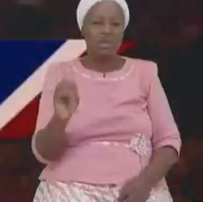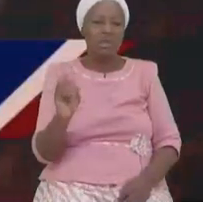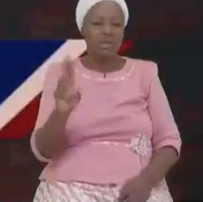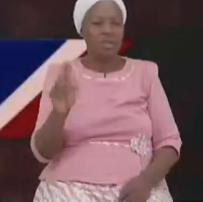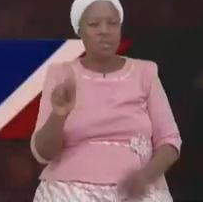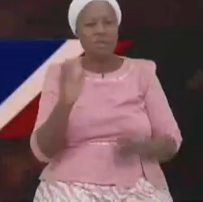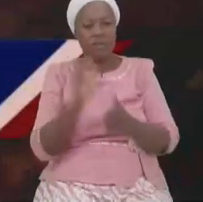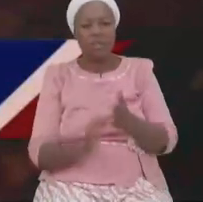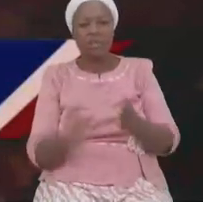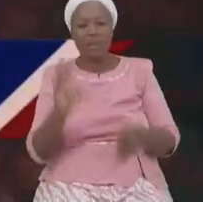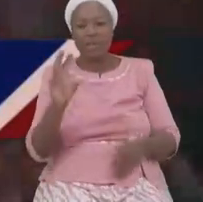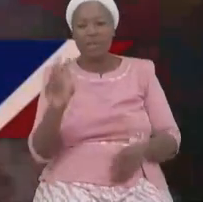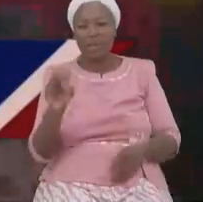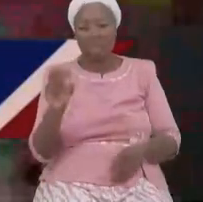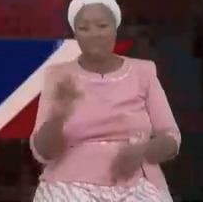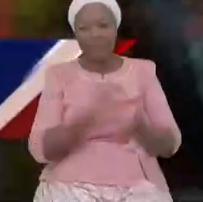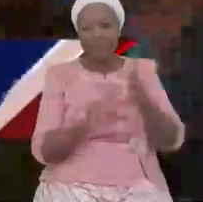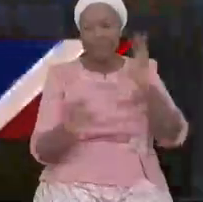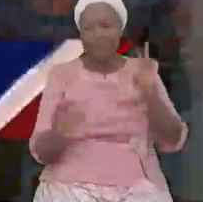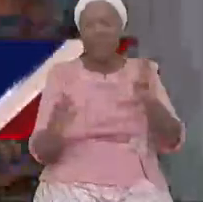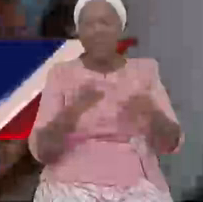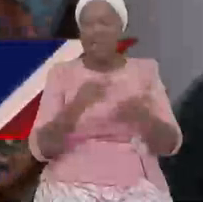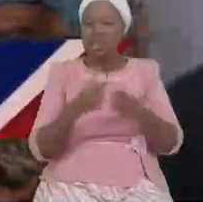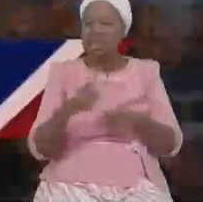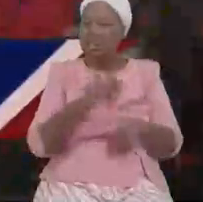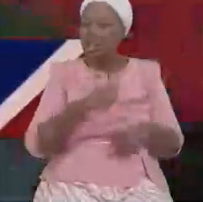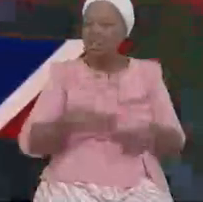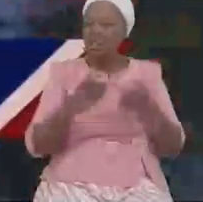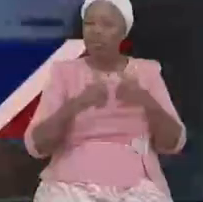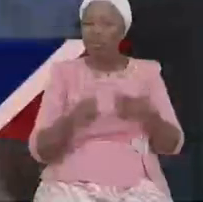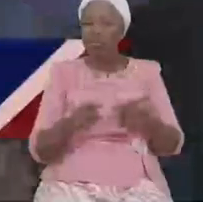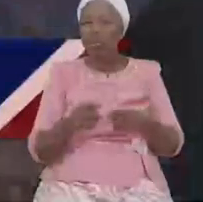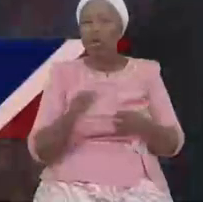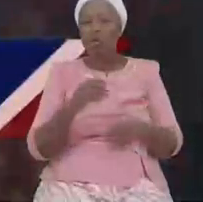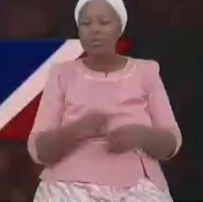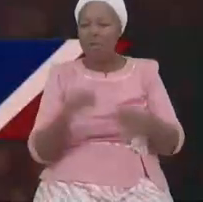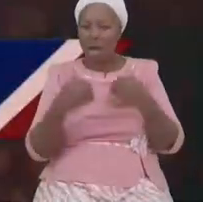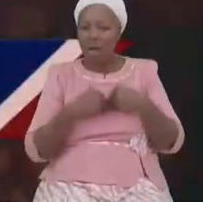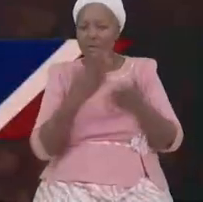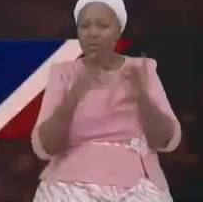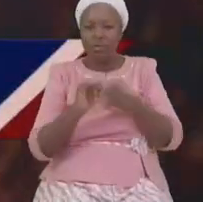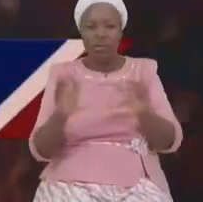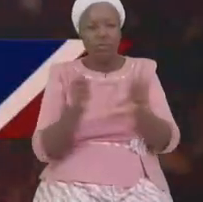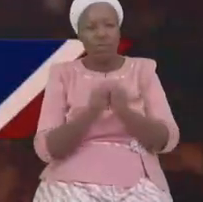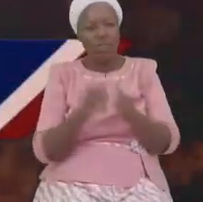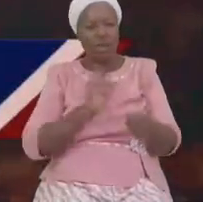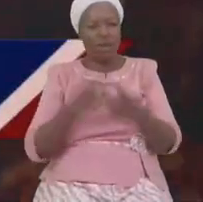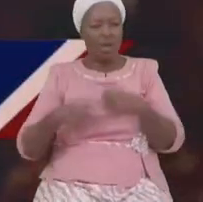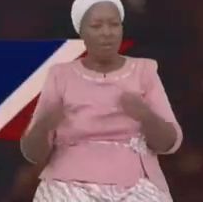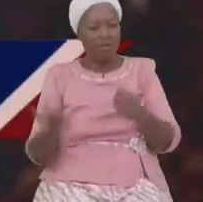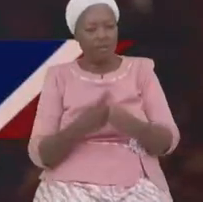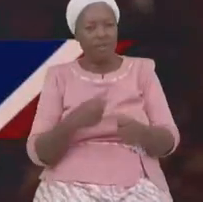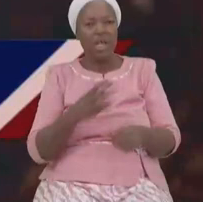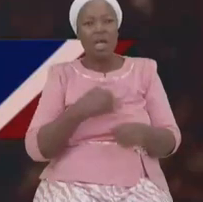l'Alliance, il veut régler le problème du cœur d'abord. En Deutéronome chapitre 30, verset 6. L'Éternel ton